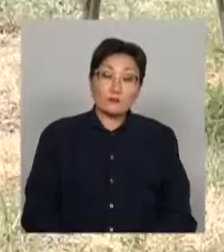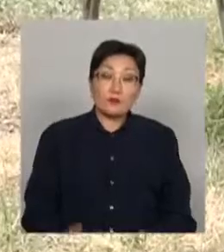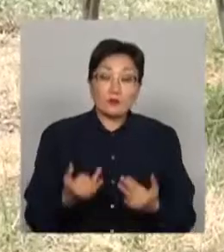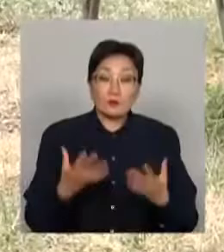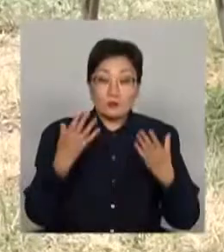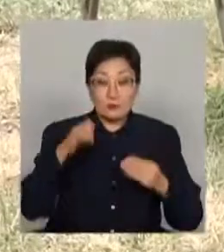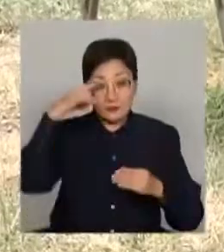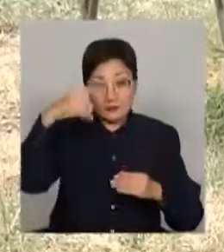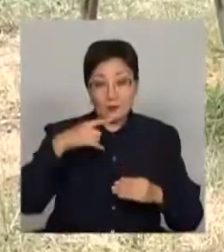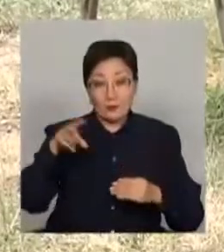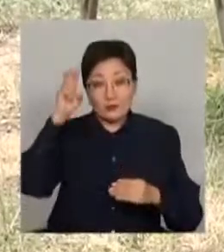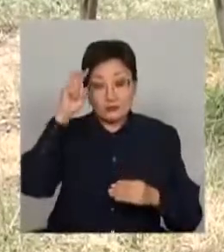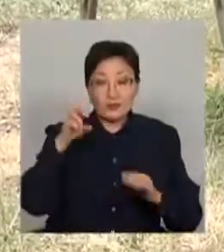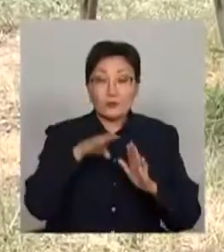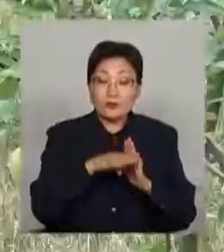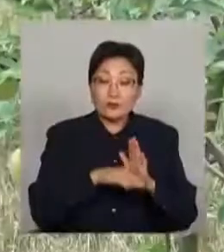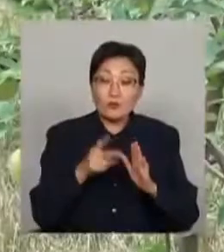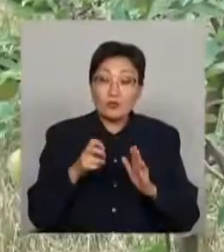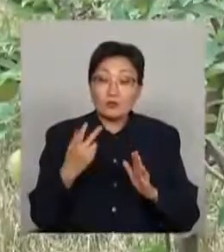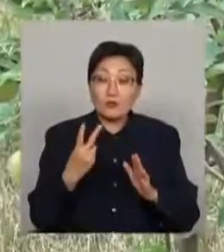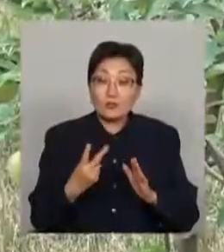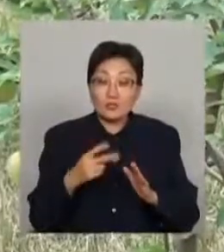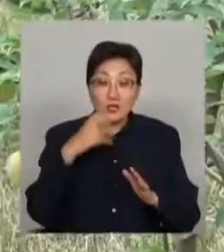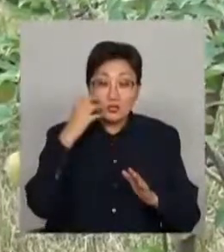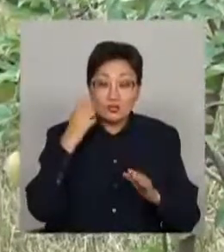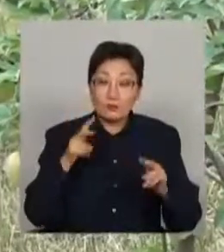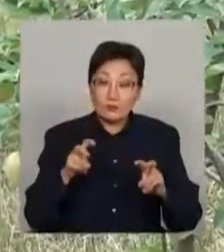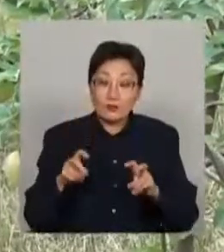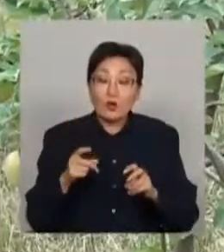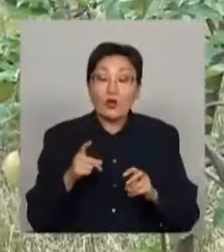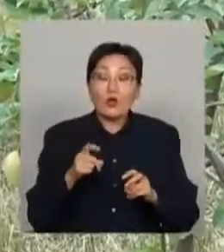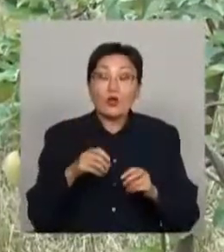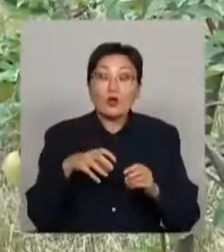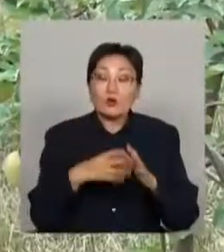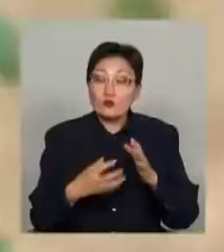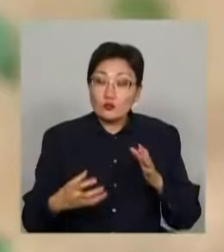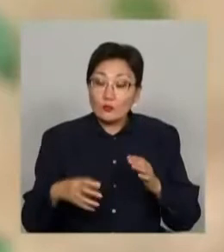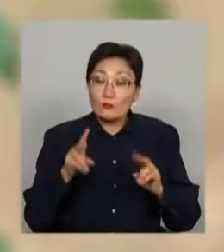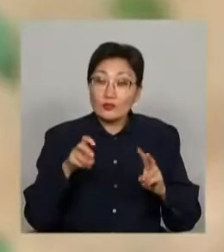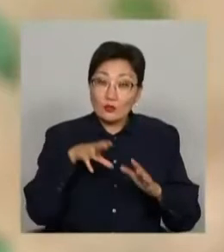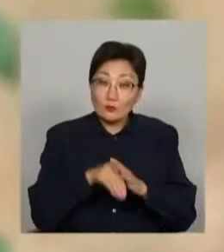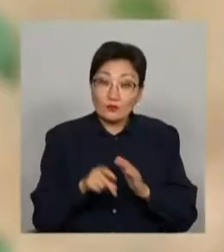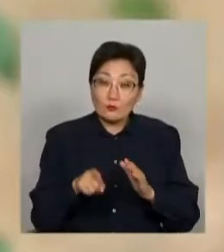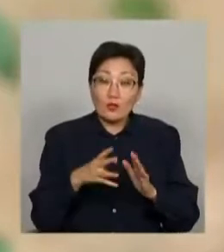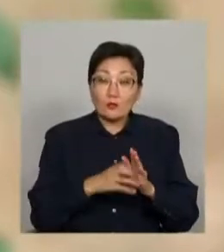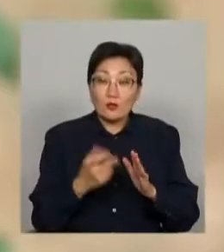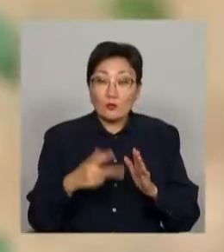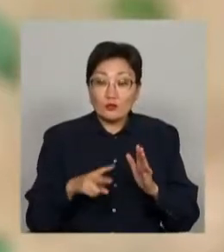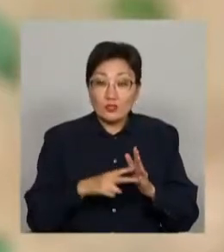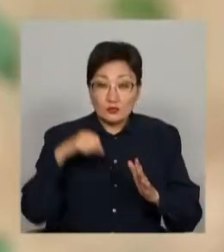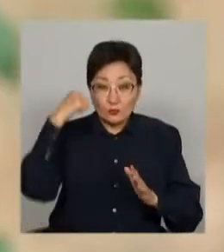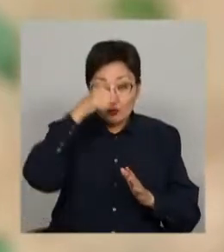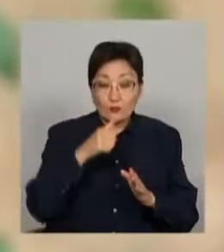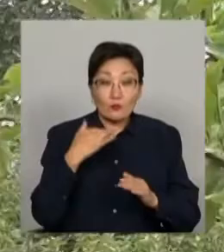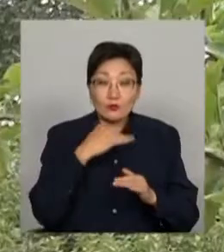Бүгінде еліміздің мемлекеттік тізбесіне 202 жеміс дақылдары мен жүзім сорттары енгізілген. 1937 жылдан бері олардың